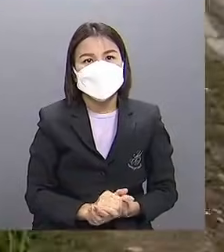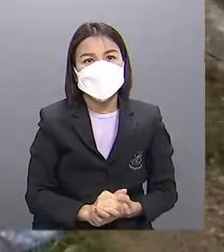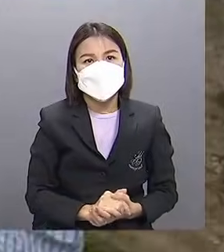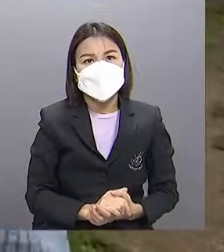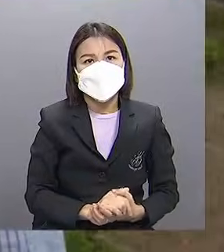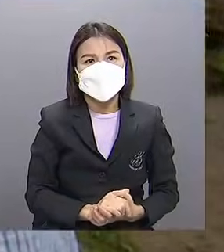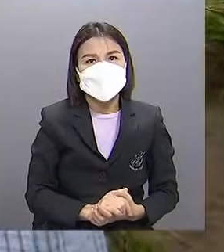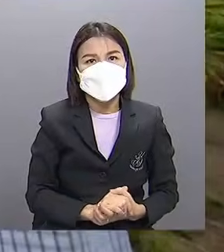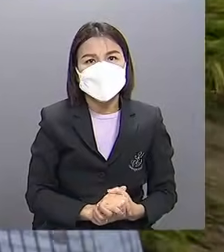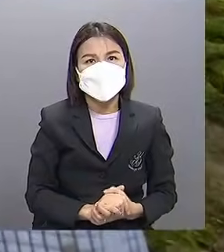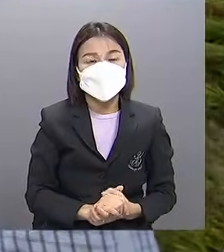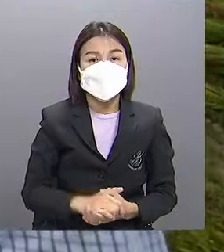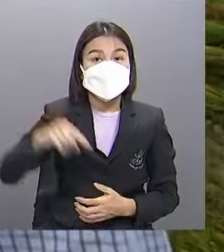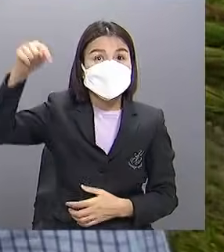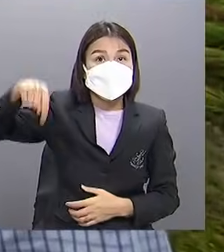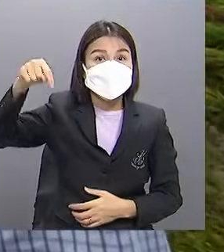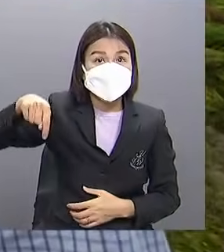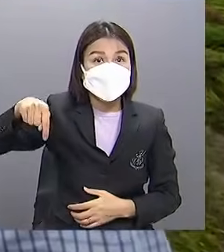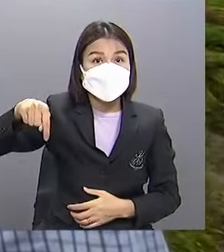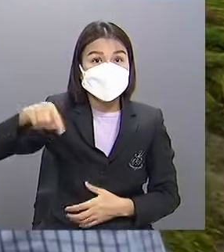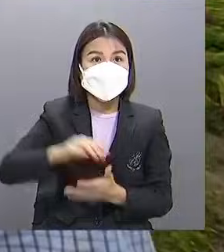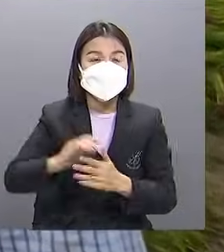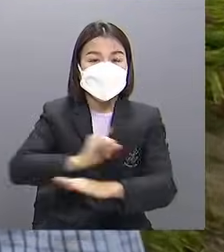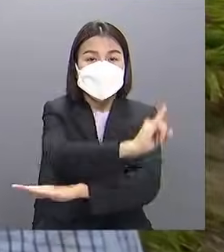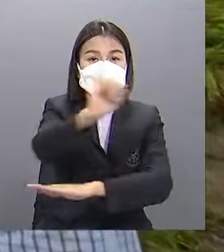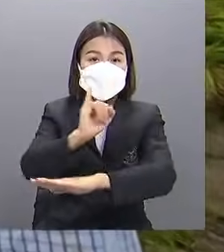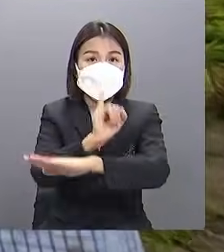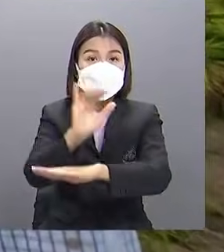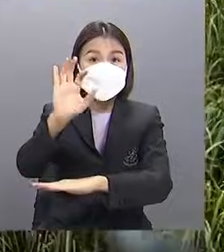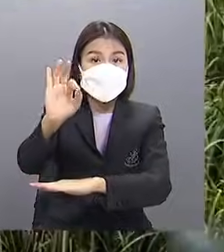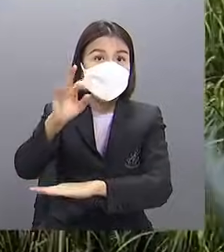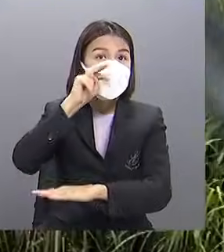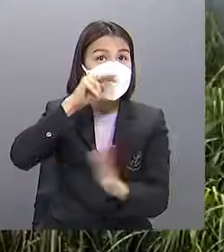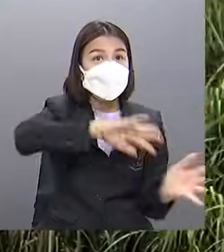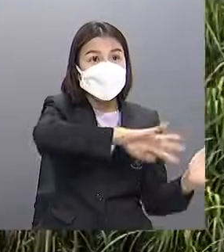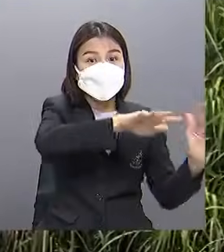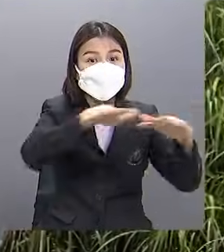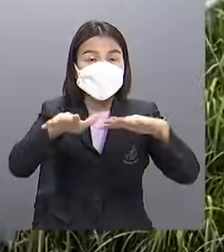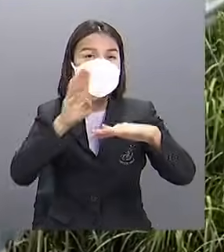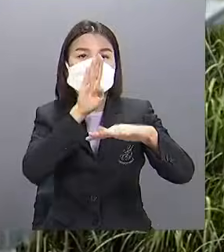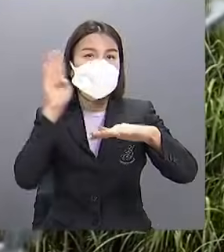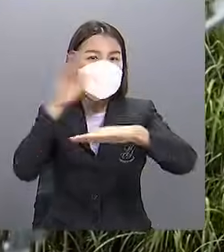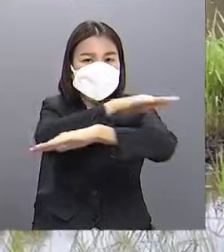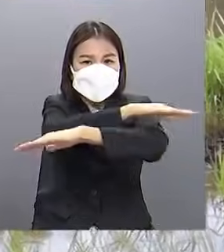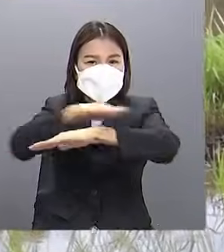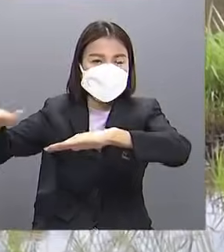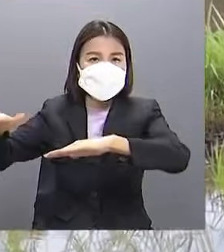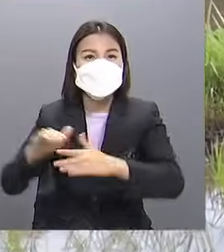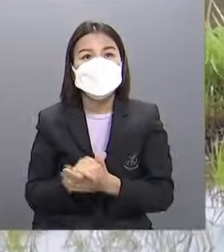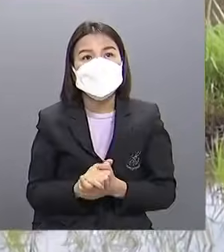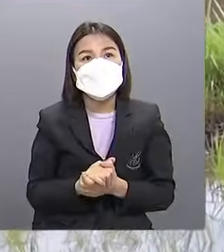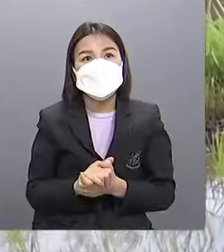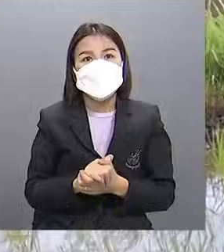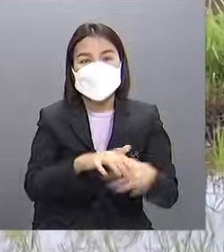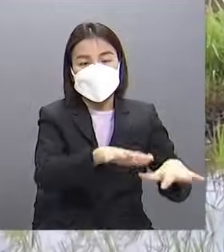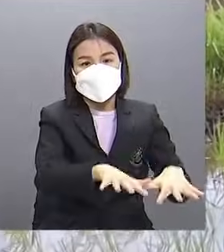ตรงนี้ประมาณกี่ไร่ครับ ตรงนี้9ไร่ครับ น้ำท่วมเข้ามาถึงหมดเลย ครับถึงหมดเลยน้ำมันเมยมันอืดขึ้นมาเรื่อยๆครับอืดไปขึ้นต่